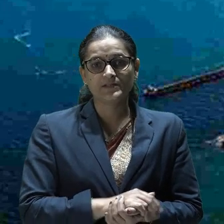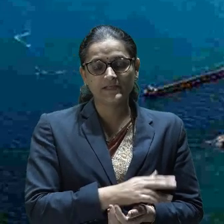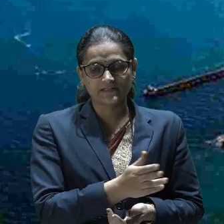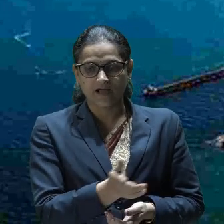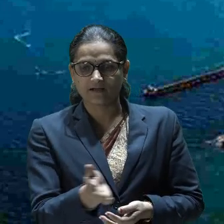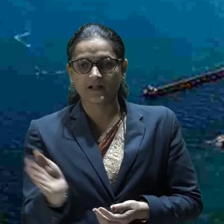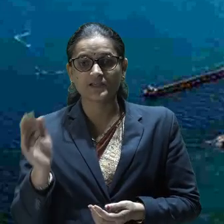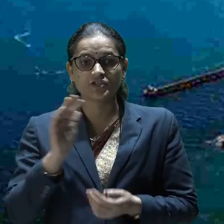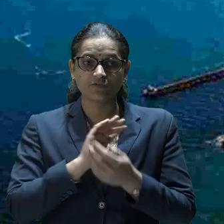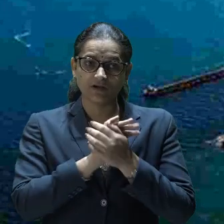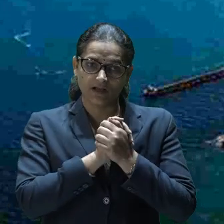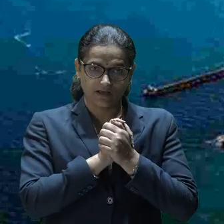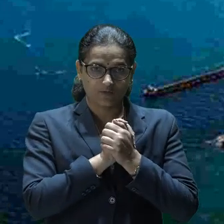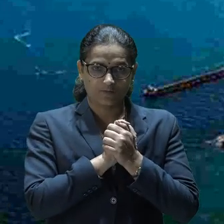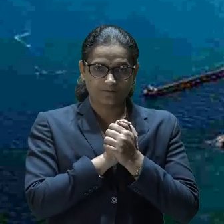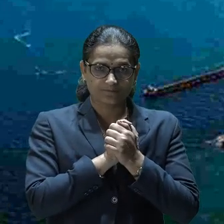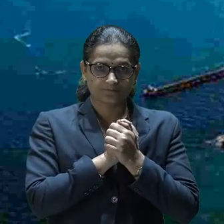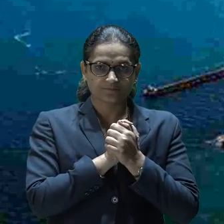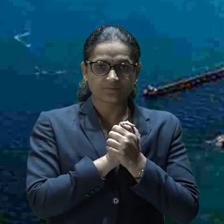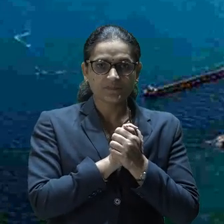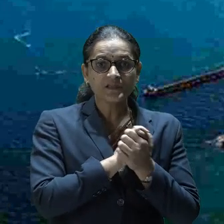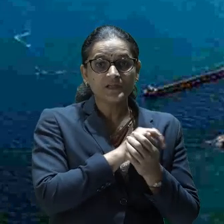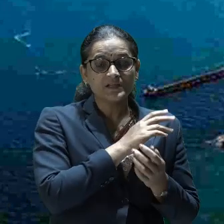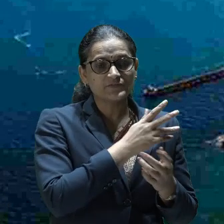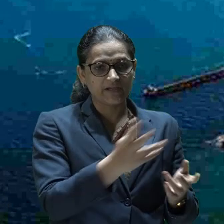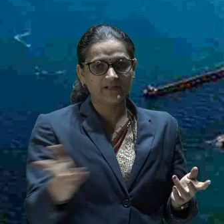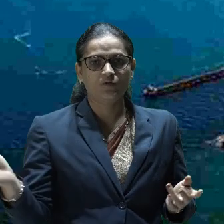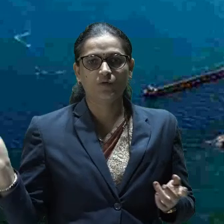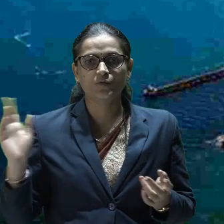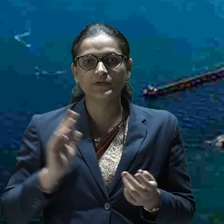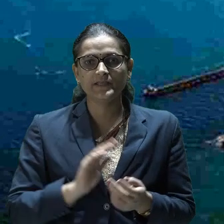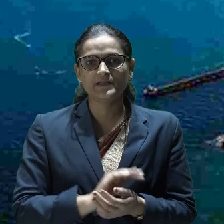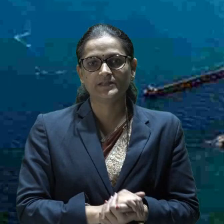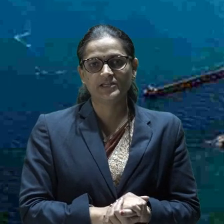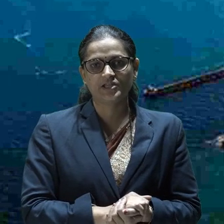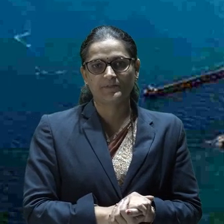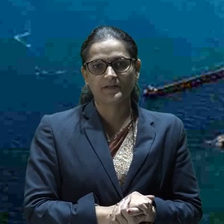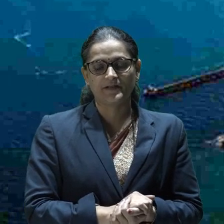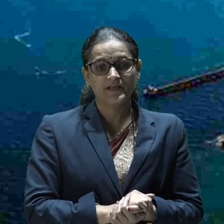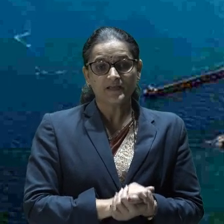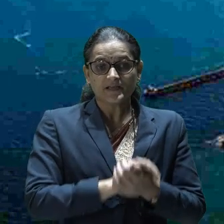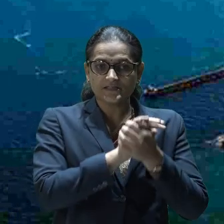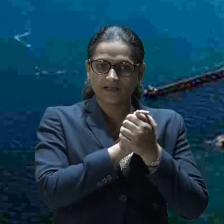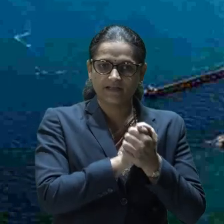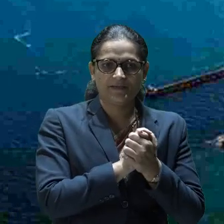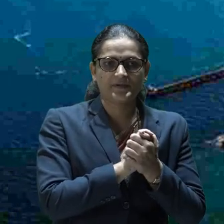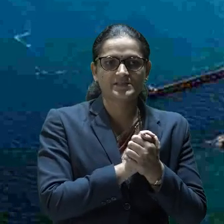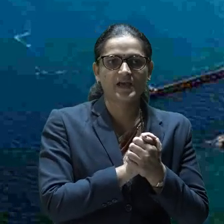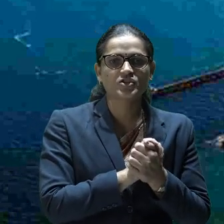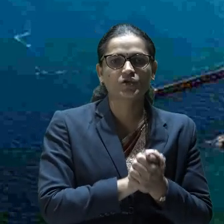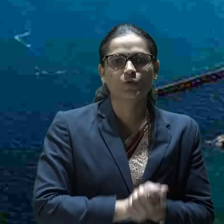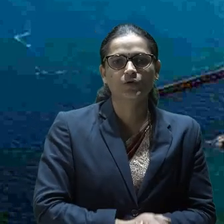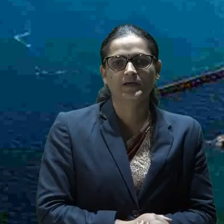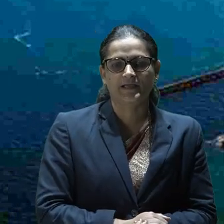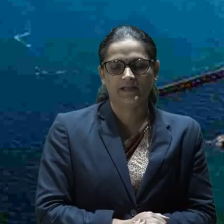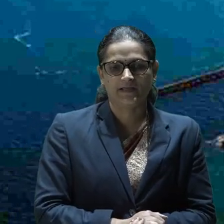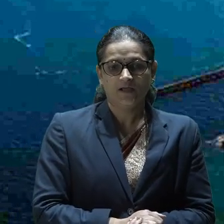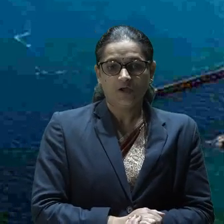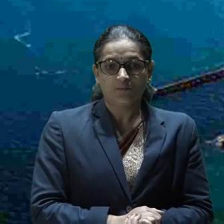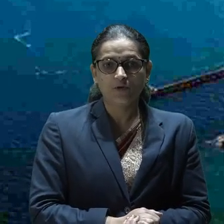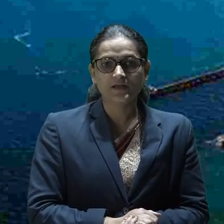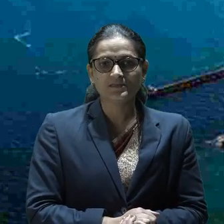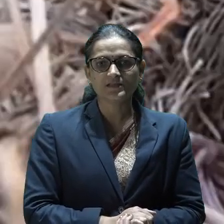प्रेम काय ते कुणा न ठाऊ नदी सागरा जीव काला, स्वैर होऊनी नदीचे पळणे जगणे मजला शिकवून